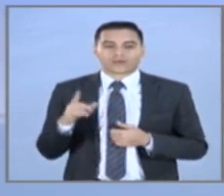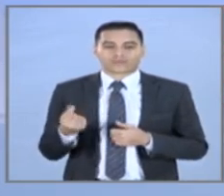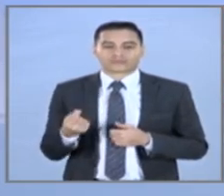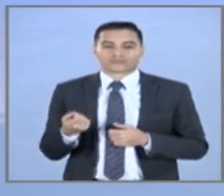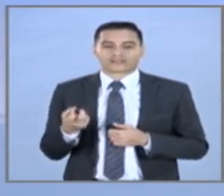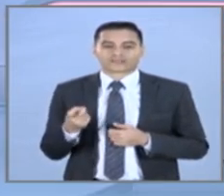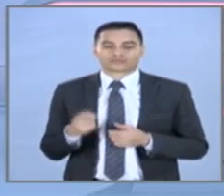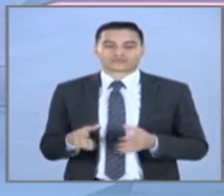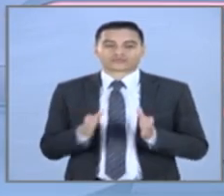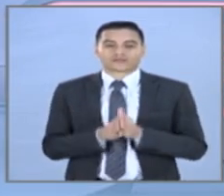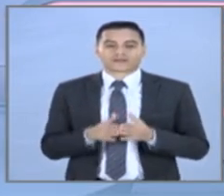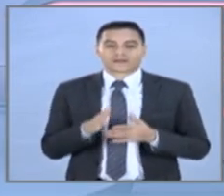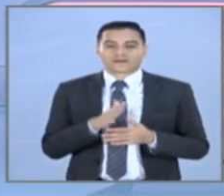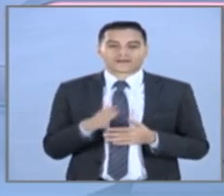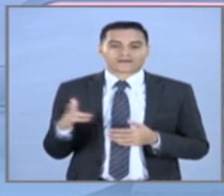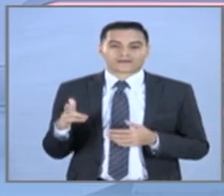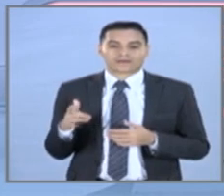115 و 25 كام؟